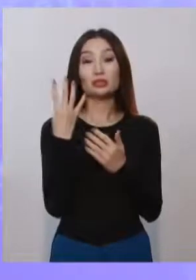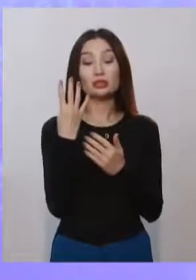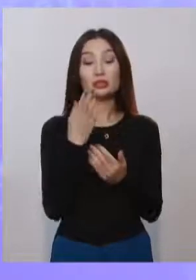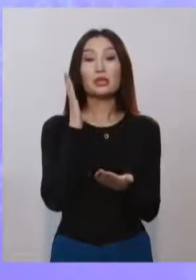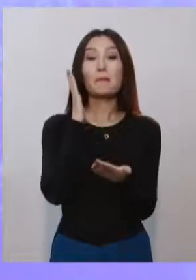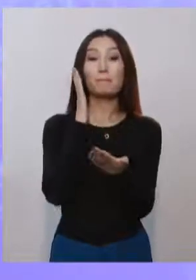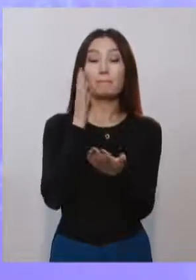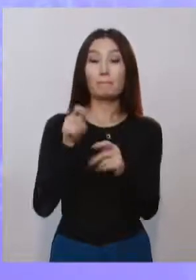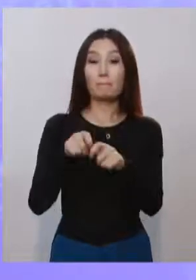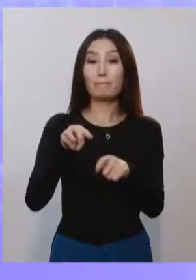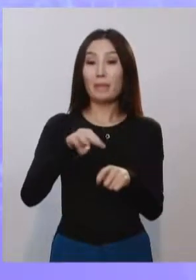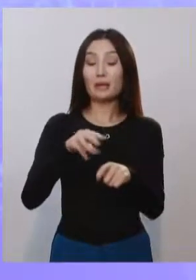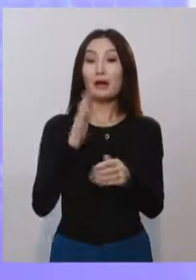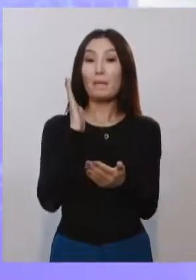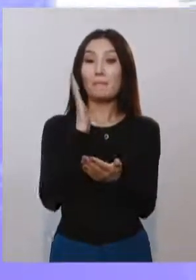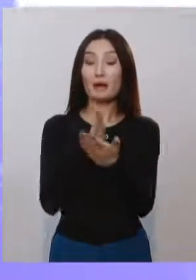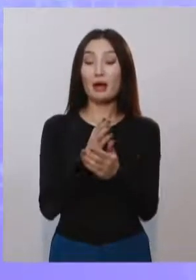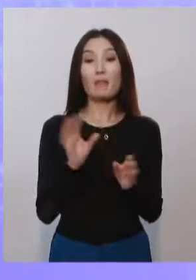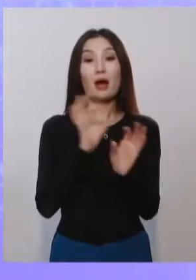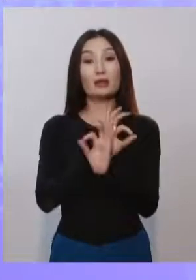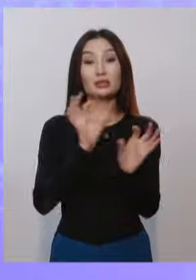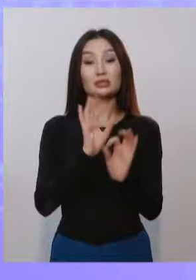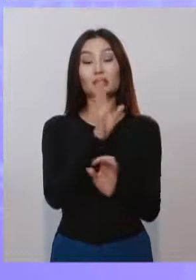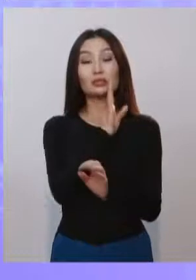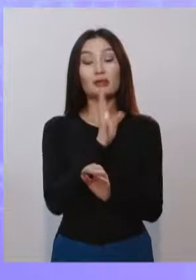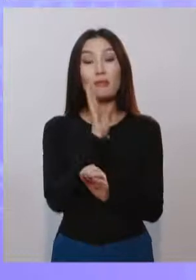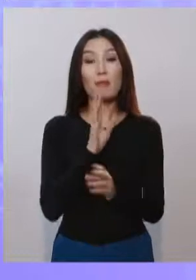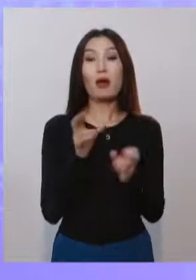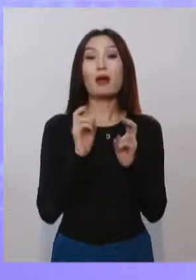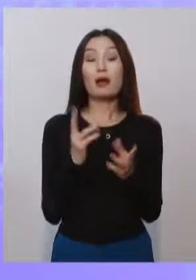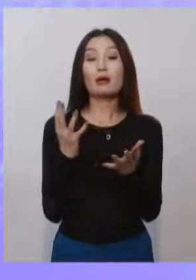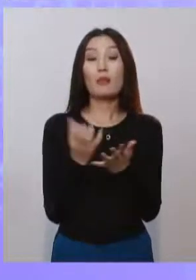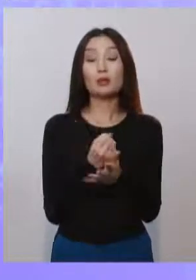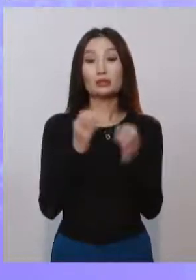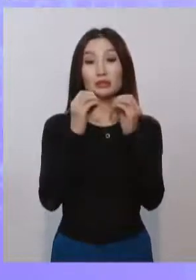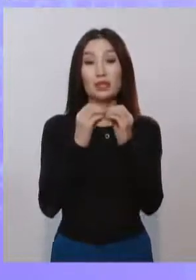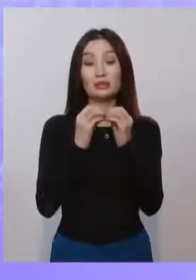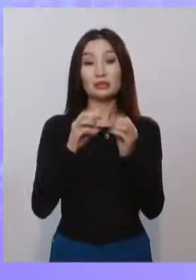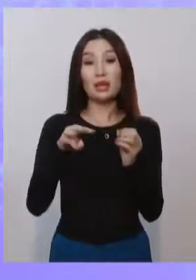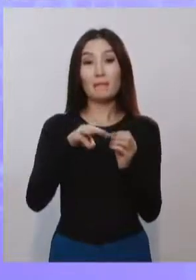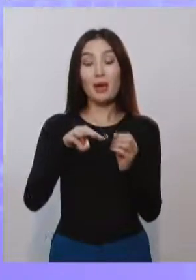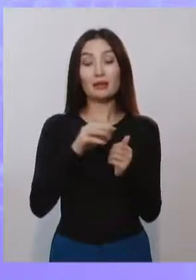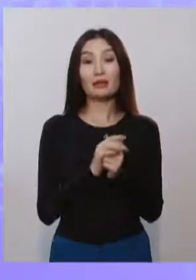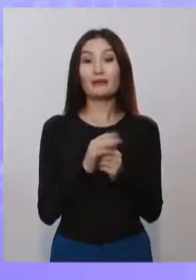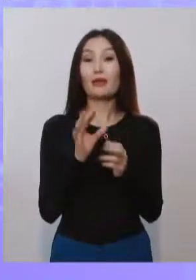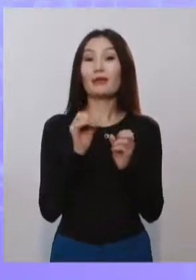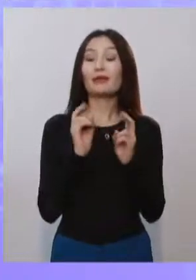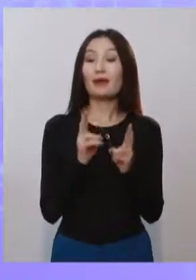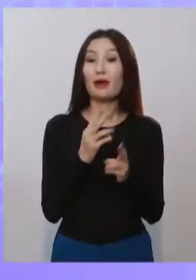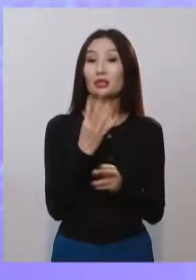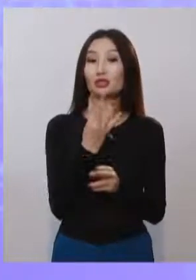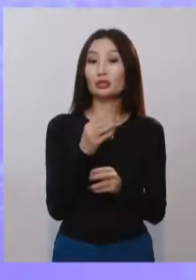прямо расскажите маме как получилось 10 метров и как